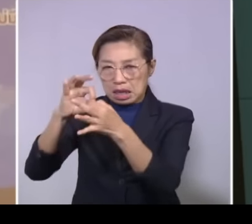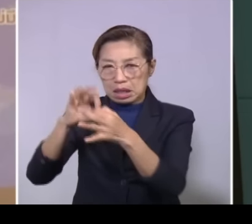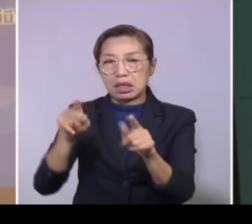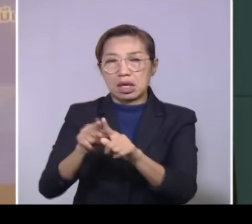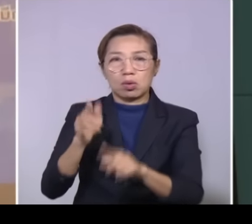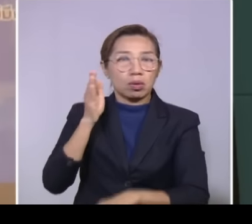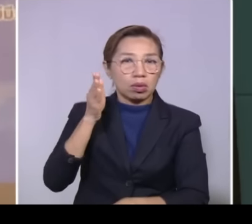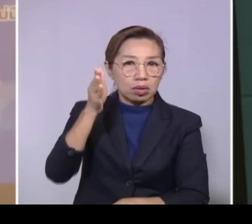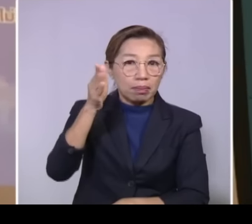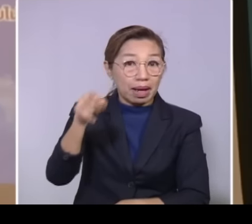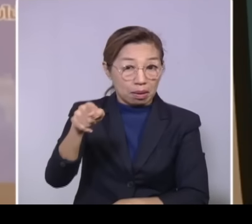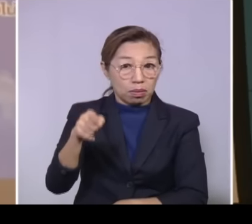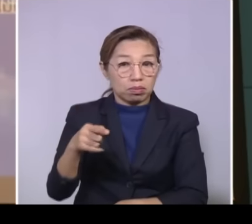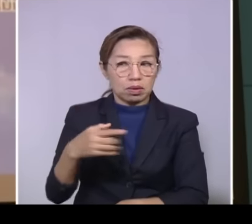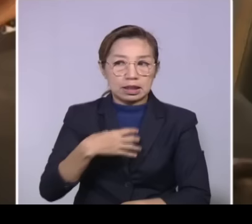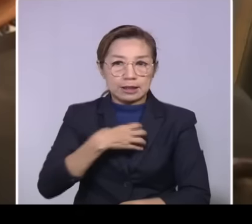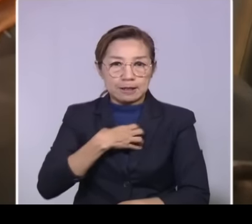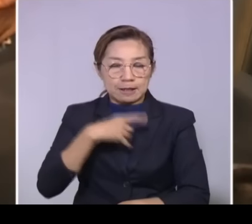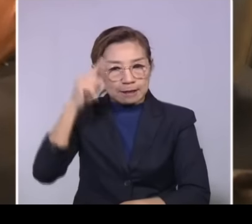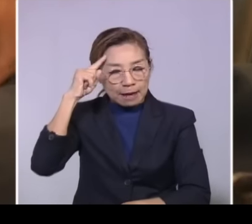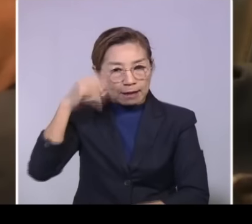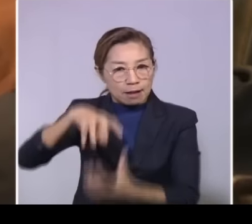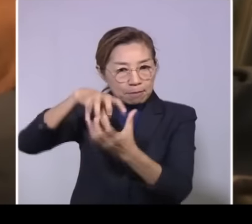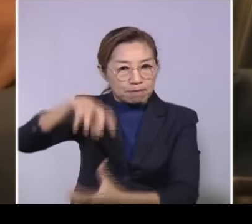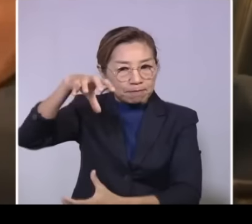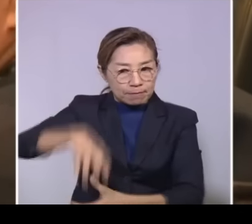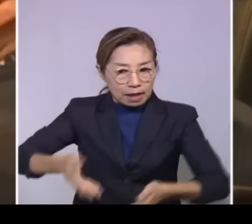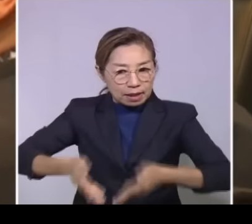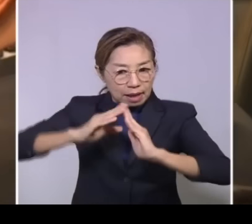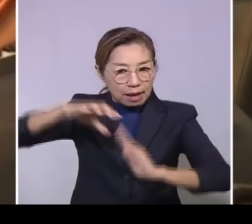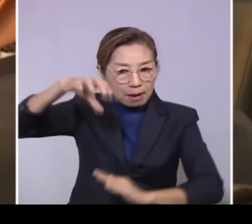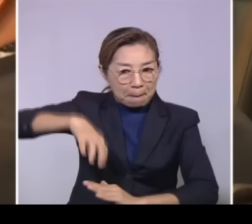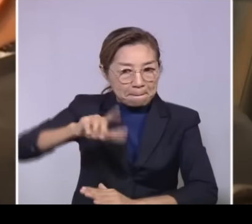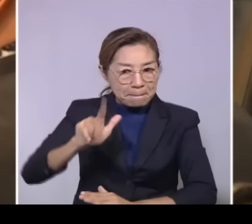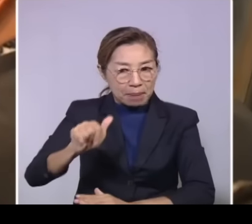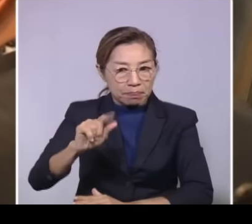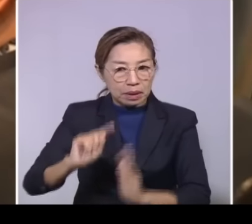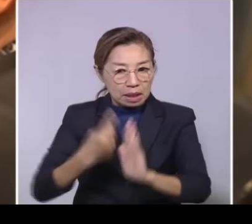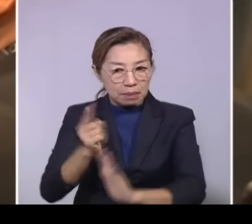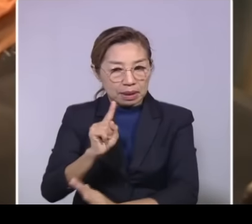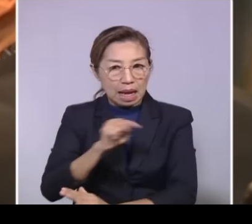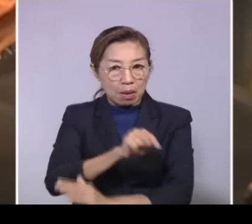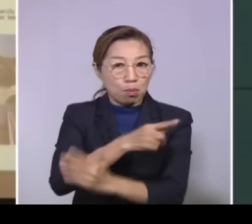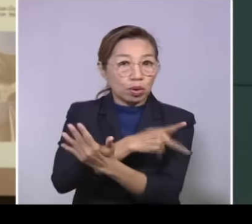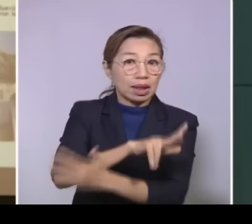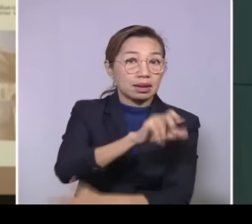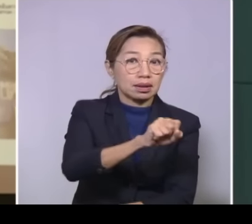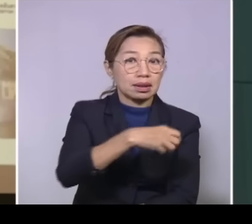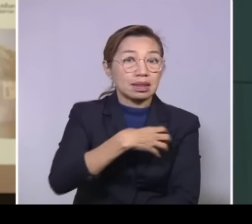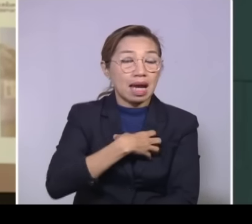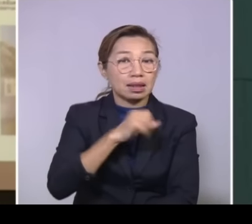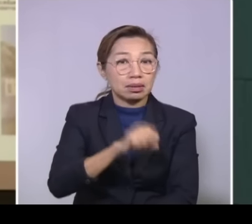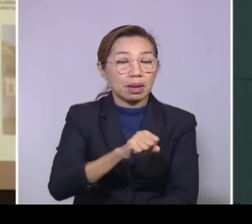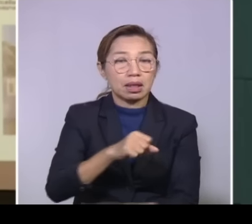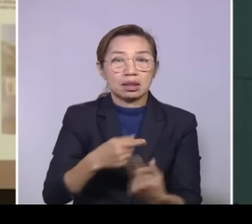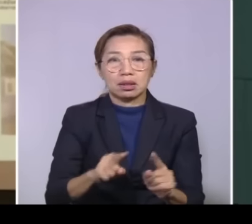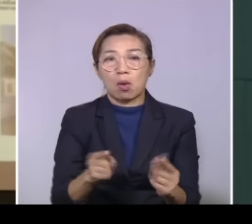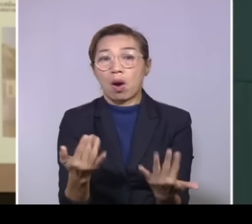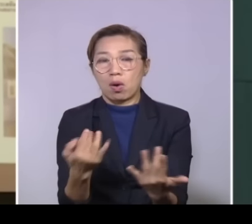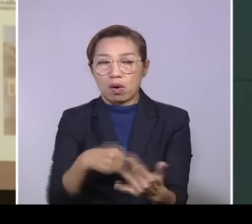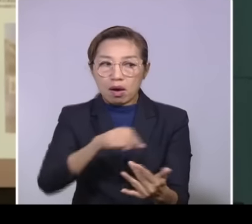คะตแรกวางไว้ว่าเอ๊ะจะเป็นภูเก็ตหรือเปล่าที่จะเป็นเมืองนำร่องที่จะกลายเป็นศูนย์กลางของ Entertainment Complex